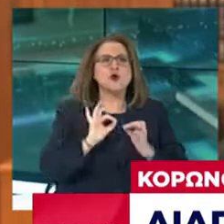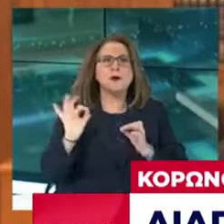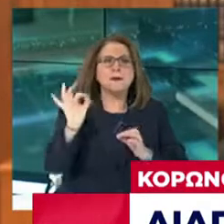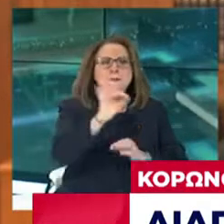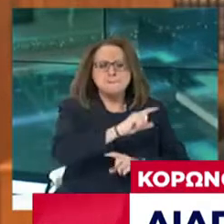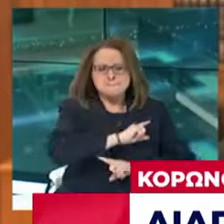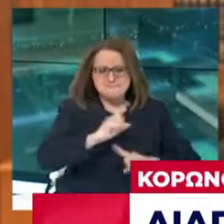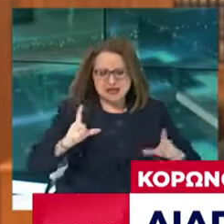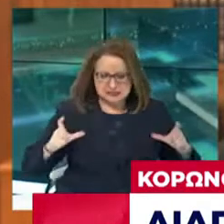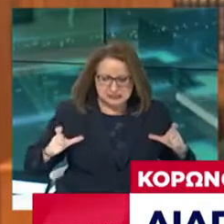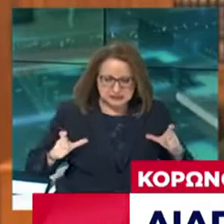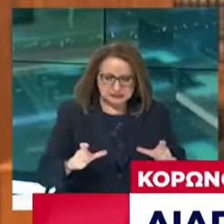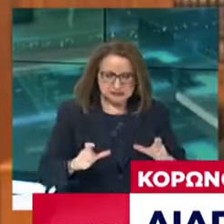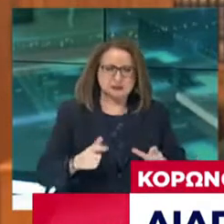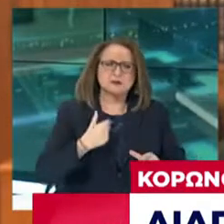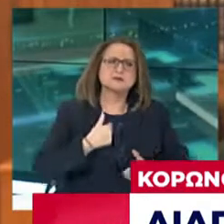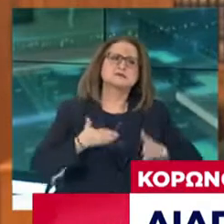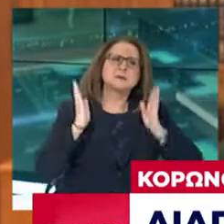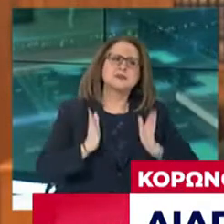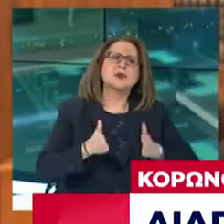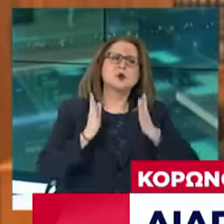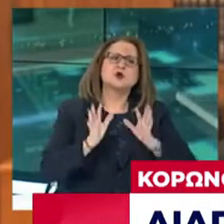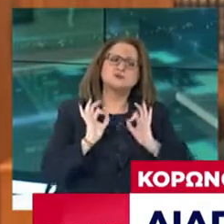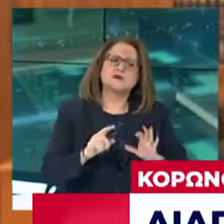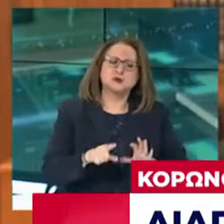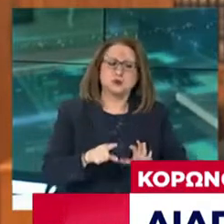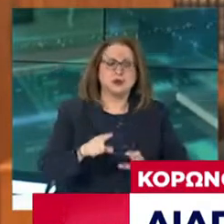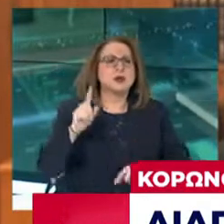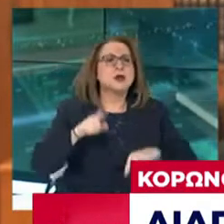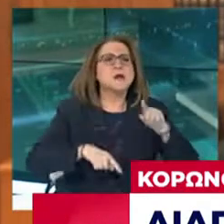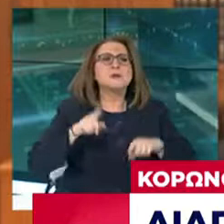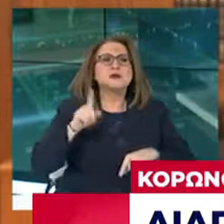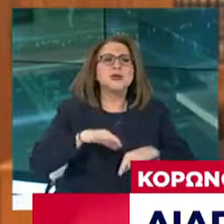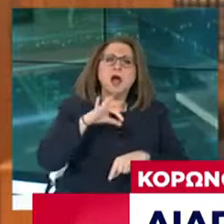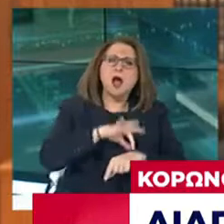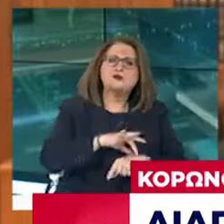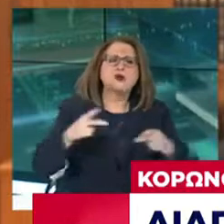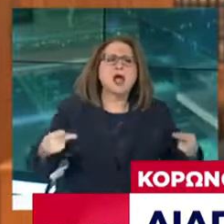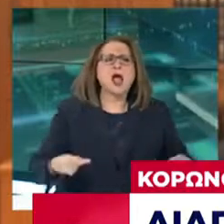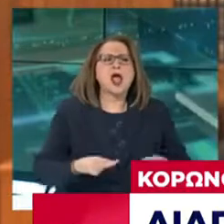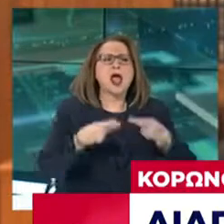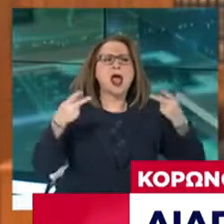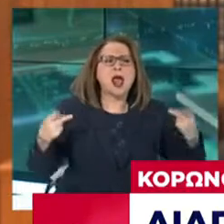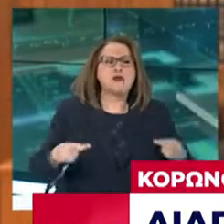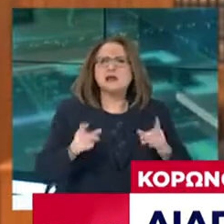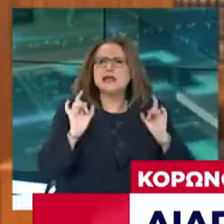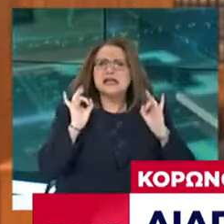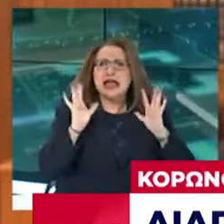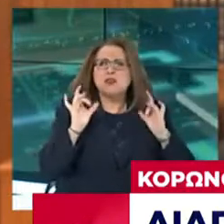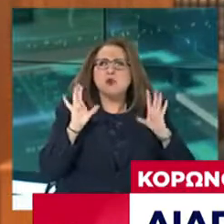Και σε αυτό το δρόμο θα συνεχίσουμε. Περισσότεροι που θα νοσήσουν θα παρουσιάσουν ήπια ή δεν θα έχουν καν